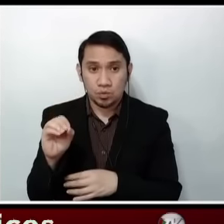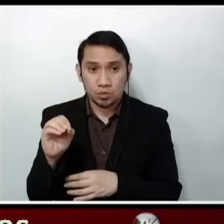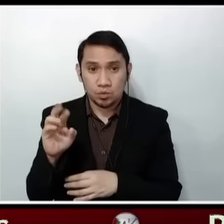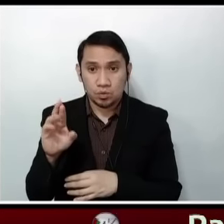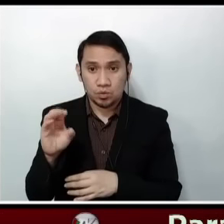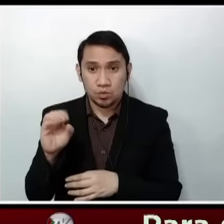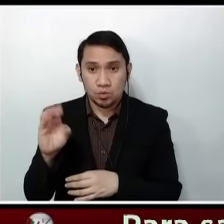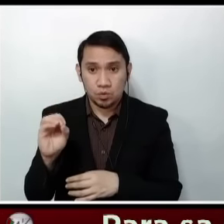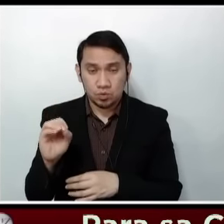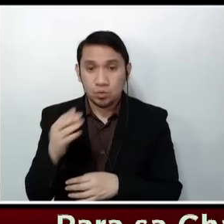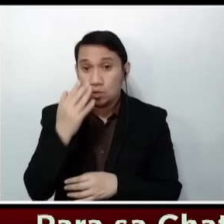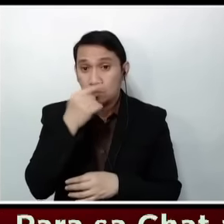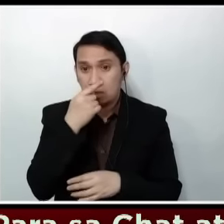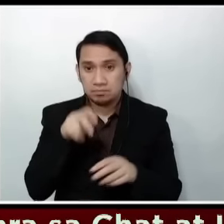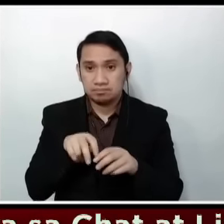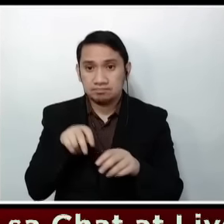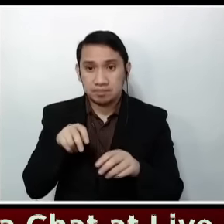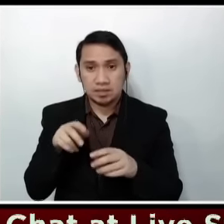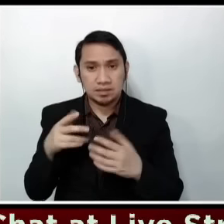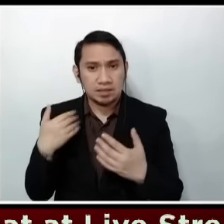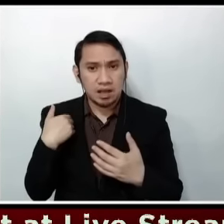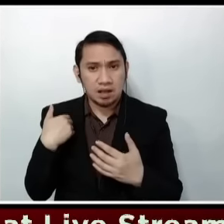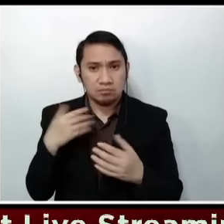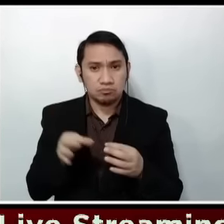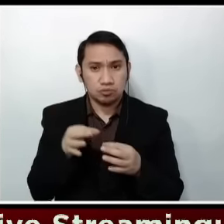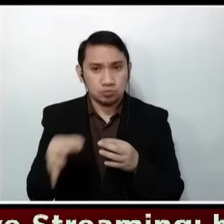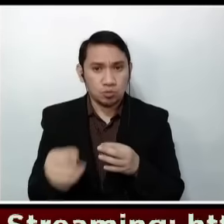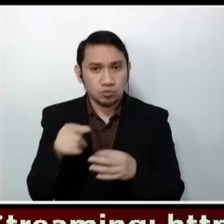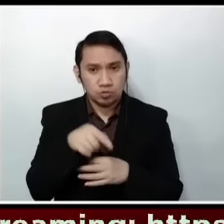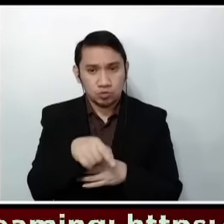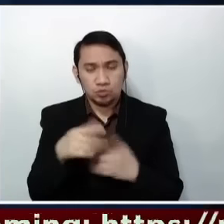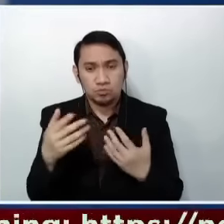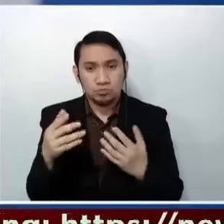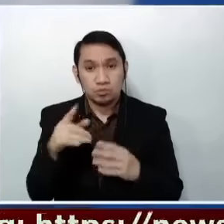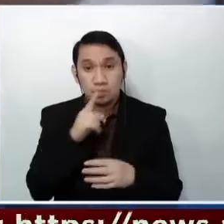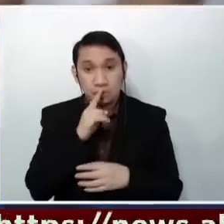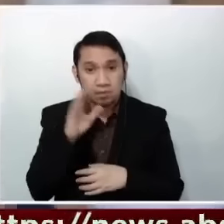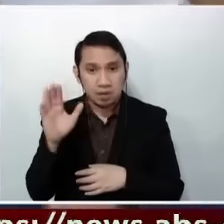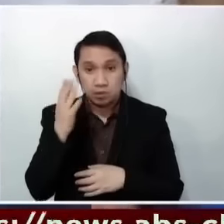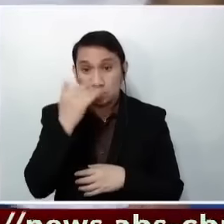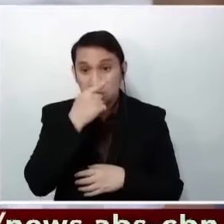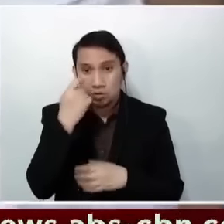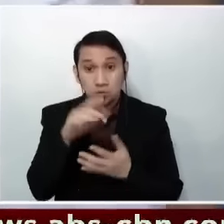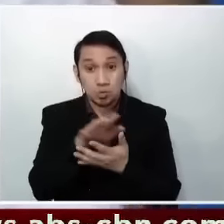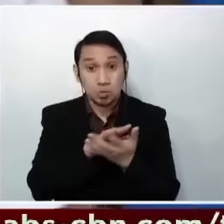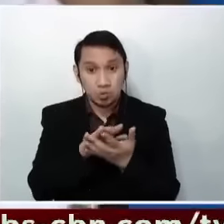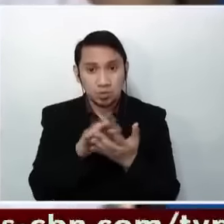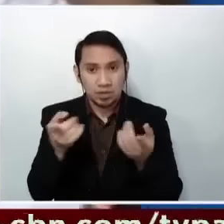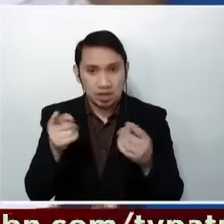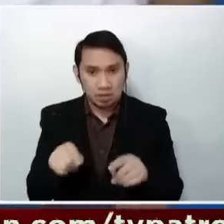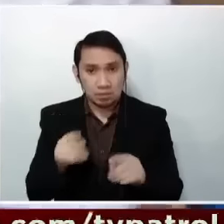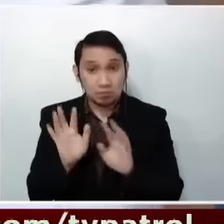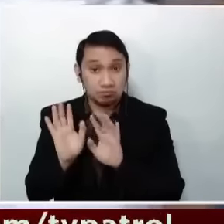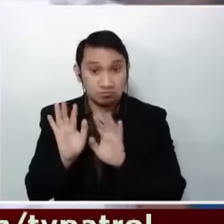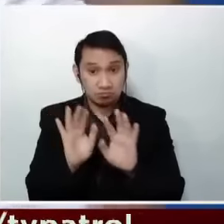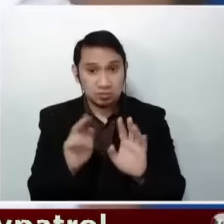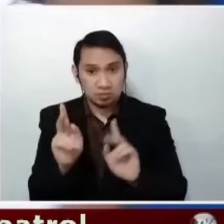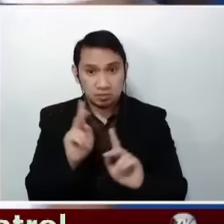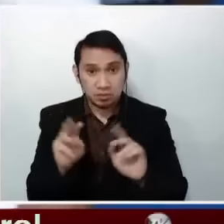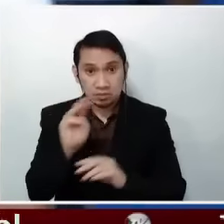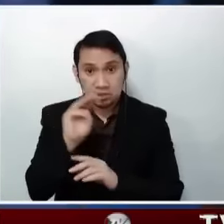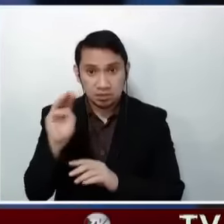ang oath-taking ni Moreno dahil nagkagulo ang mga tao sa bakunahan sa Maynila. Pero paniniyak ni Party Secretary General Ernest